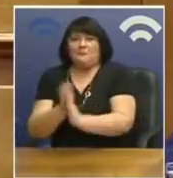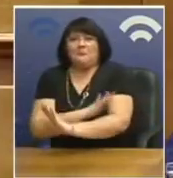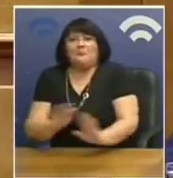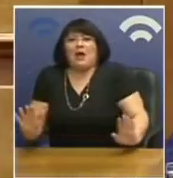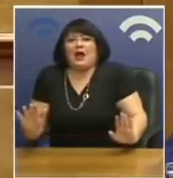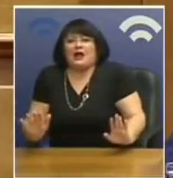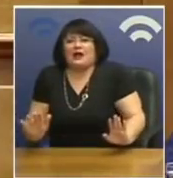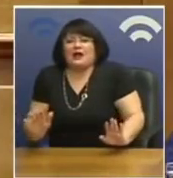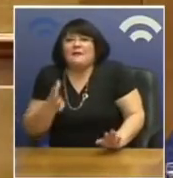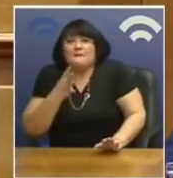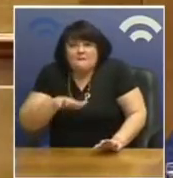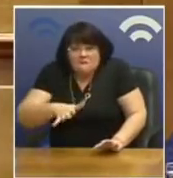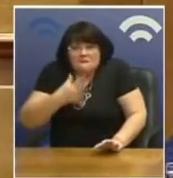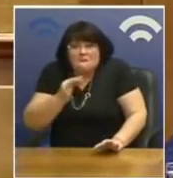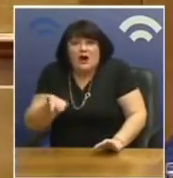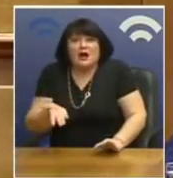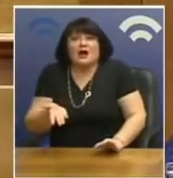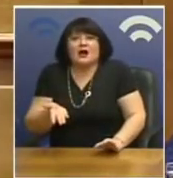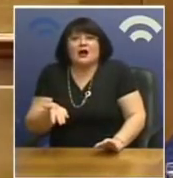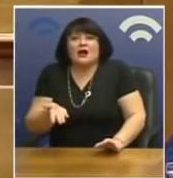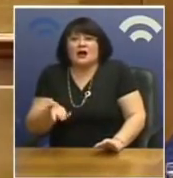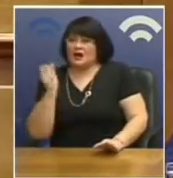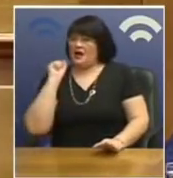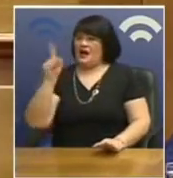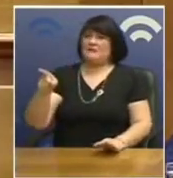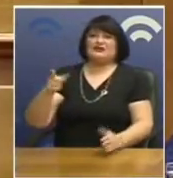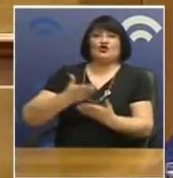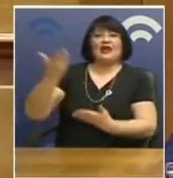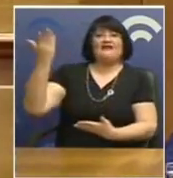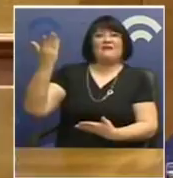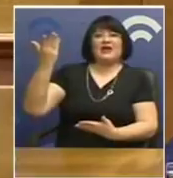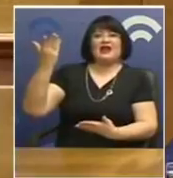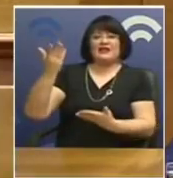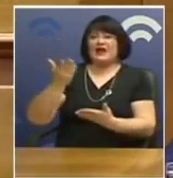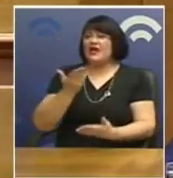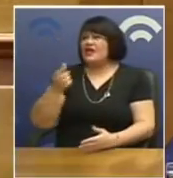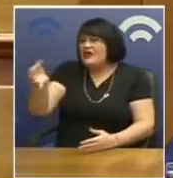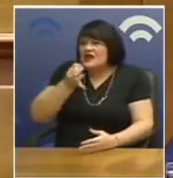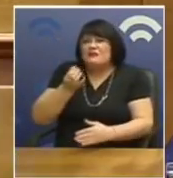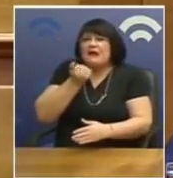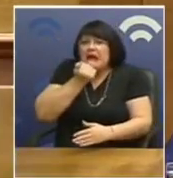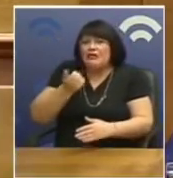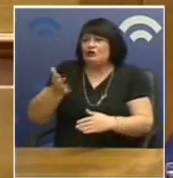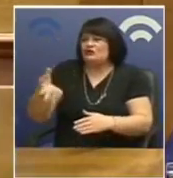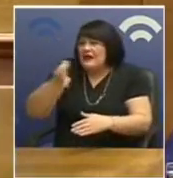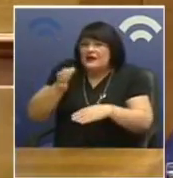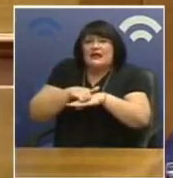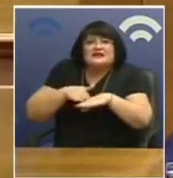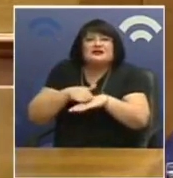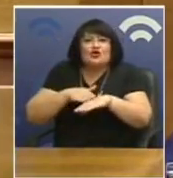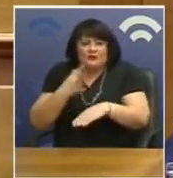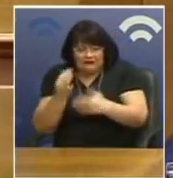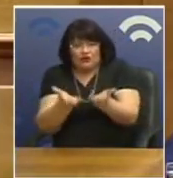αυτό το λόγο στείλατε επιστολή και δεν σας απαντήσανε και δεν διορθώσανε και δεν ανακαλέσανε. Και εν διάφορη